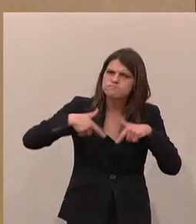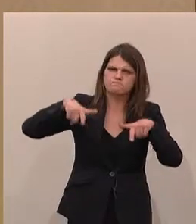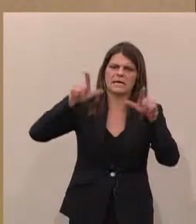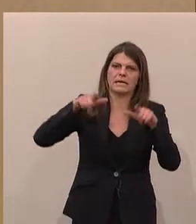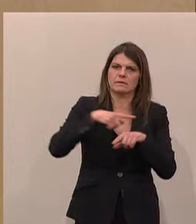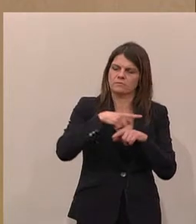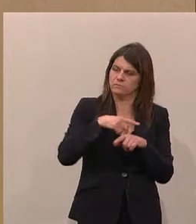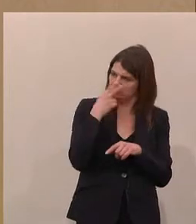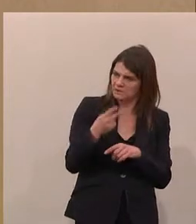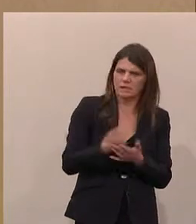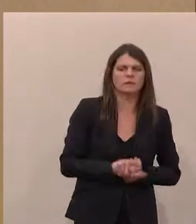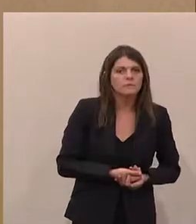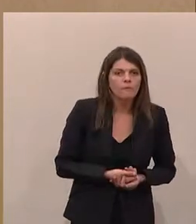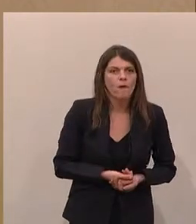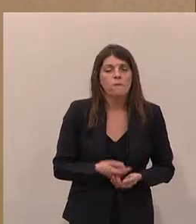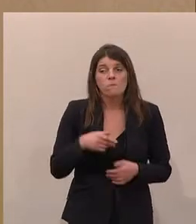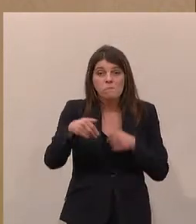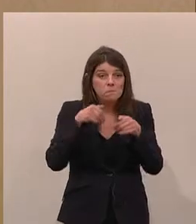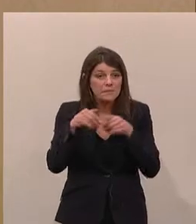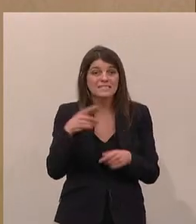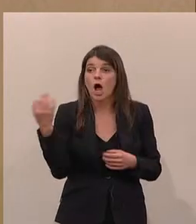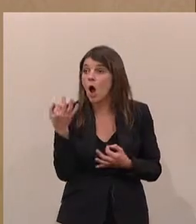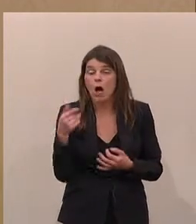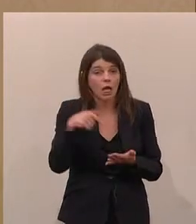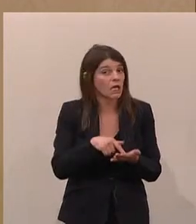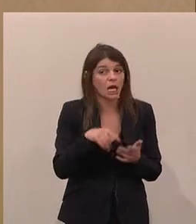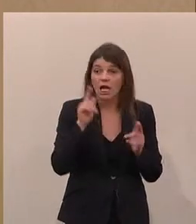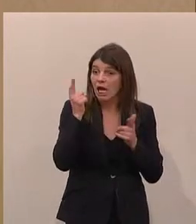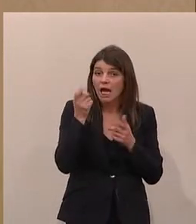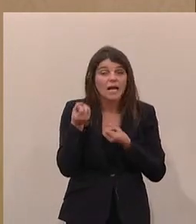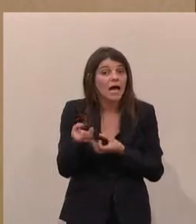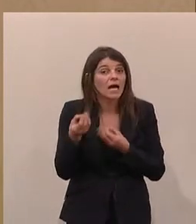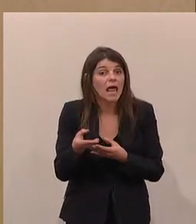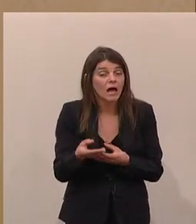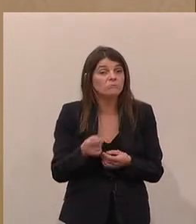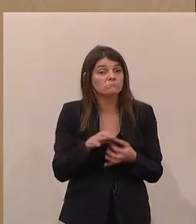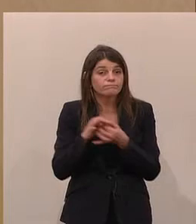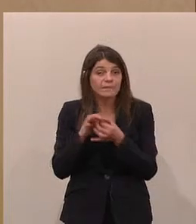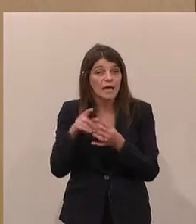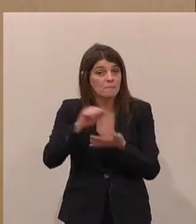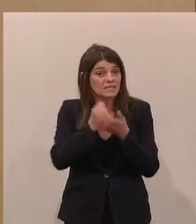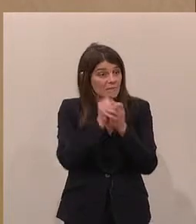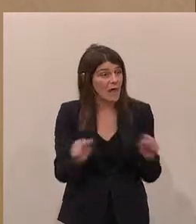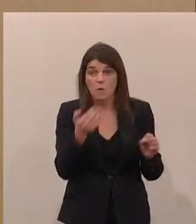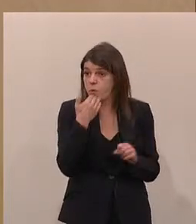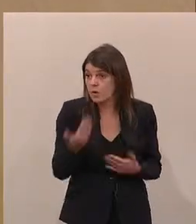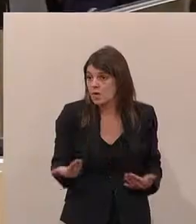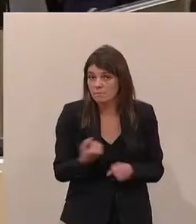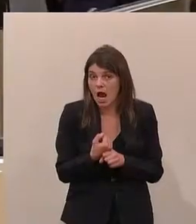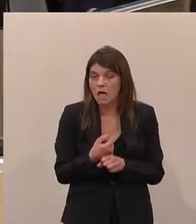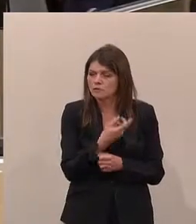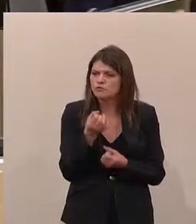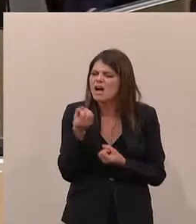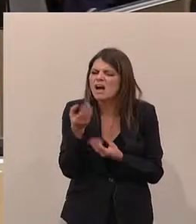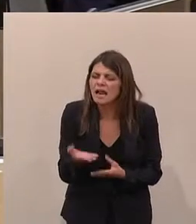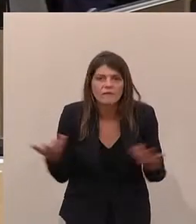unabsichtlich miterweckt haben. Der Minister hat heute keine Erklärung zur Pressefreiheit abgegeben. Er hat eine